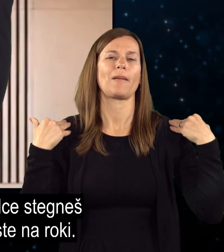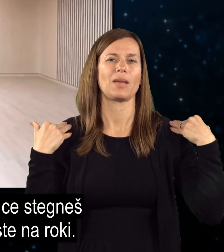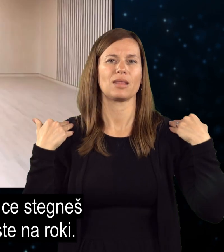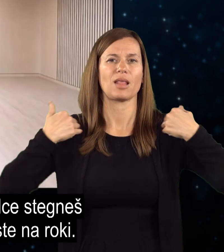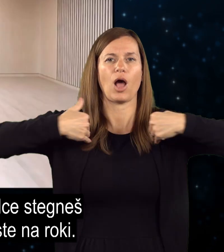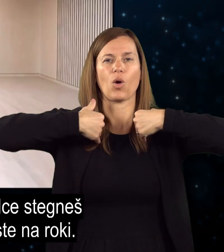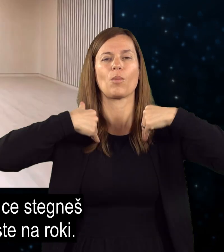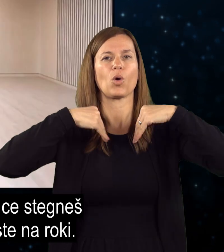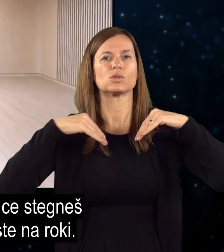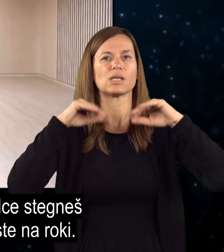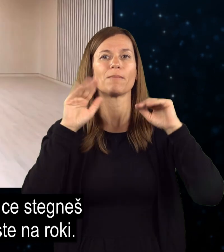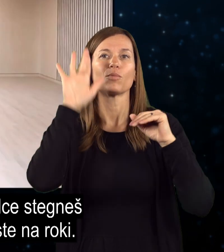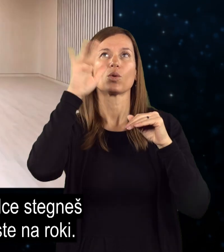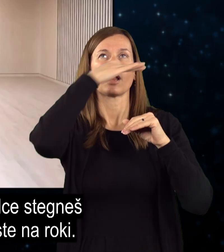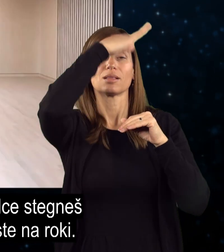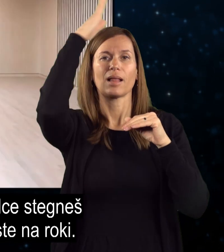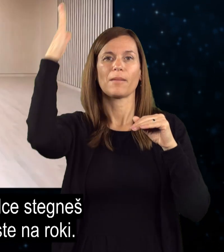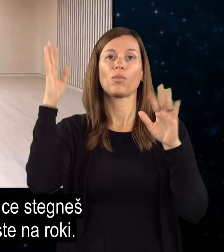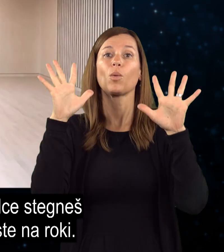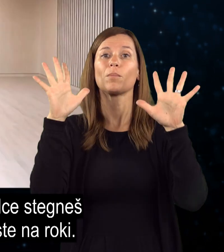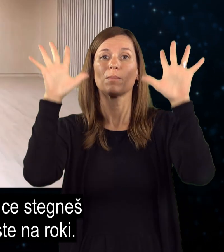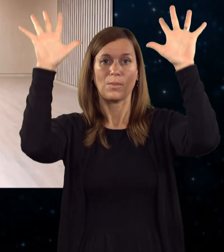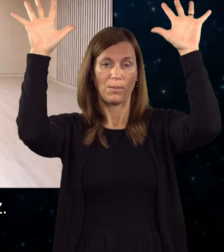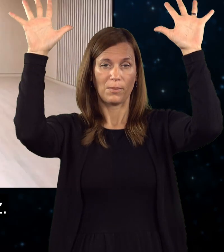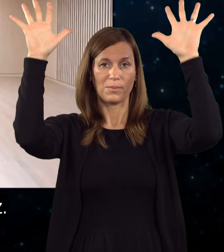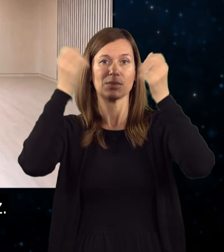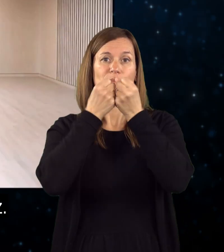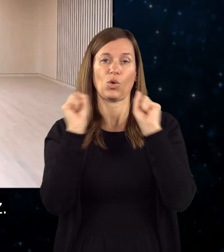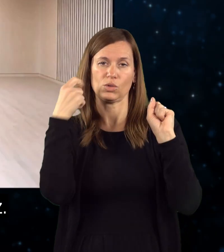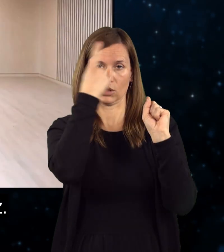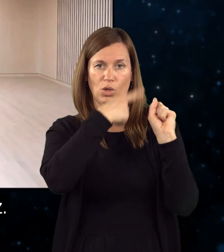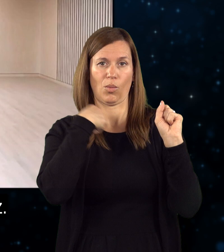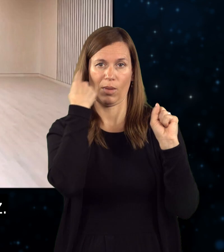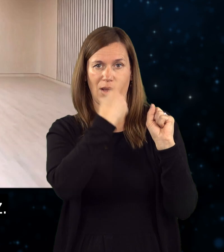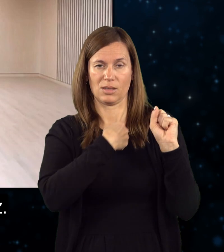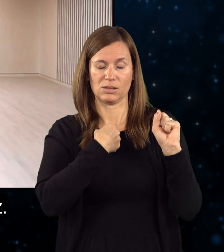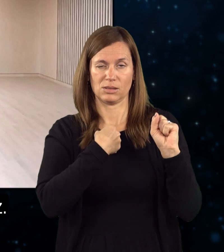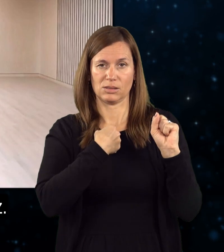nebu. Razpreš prste na roki. Sprosti obraz.